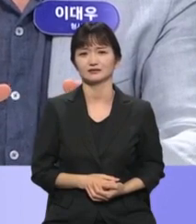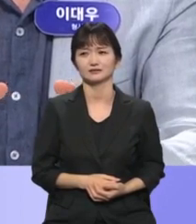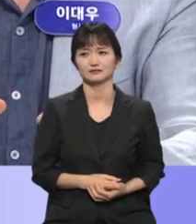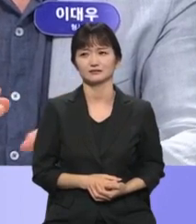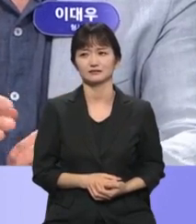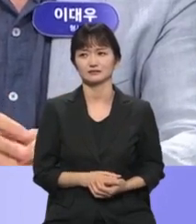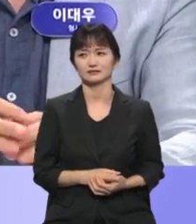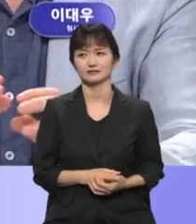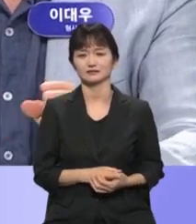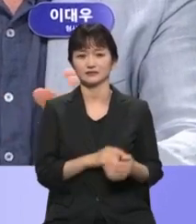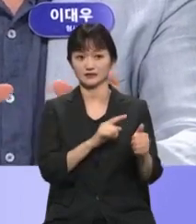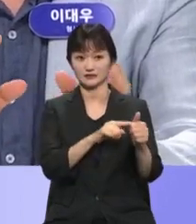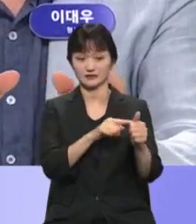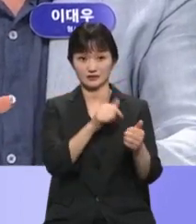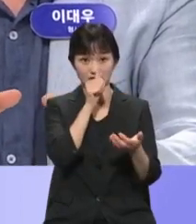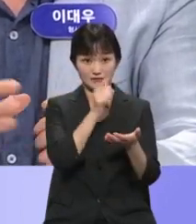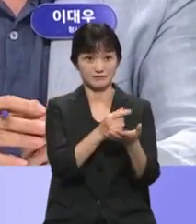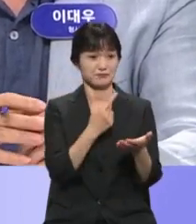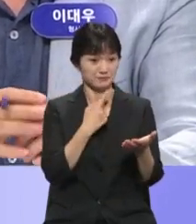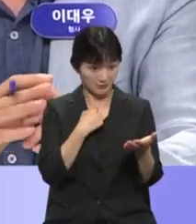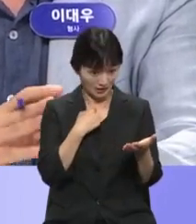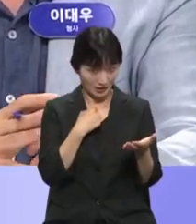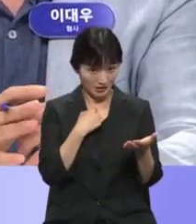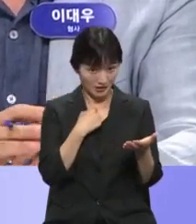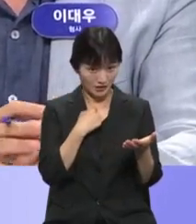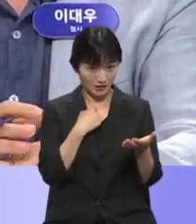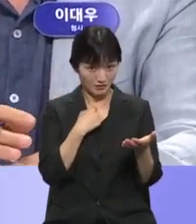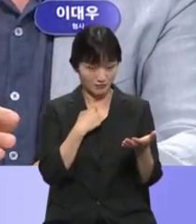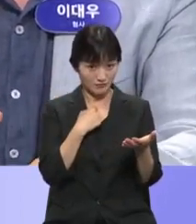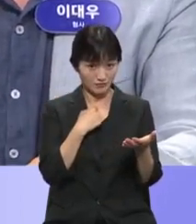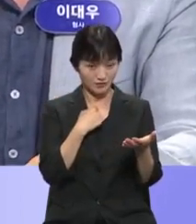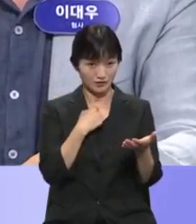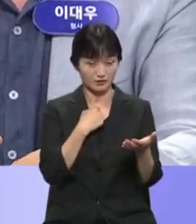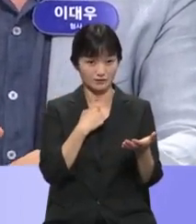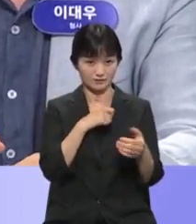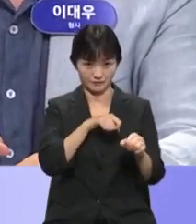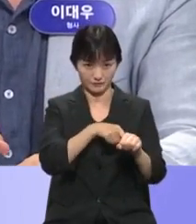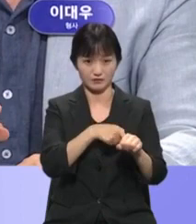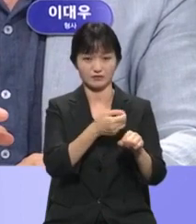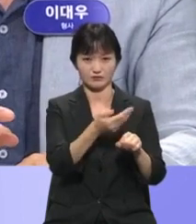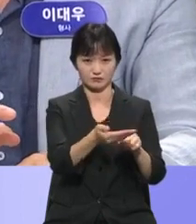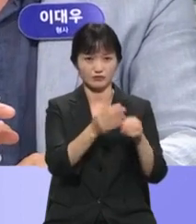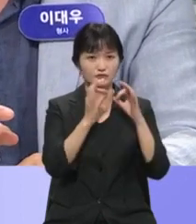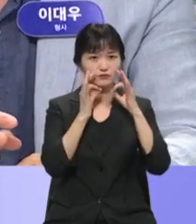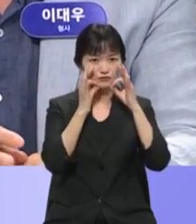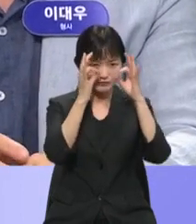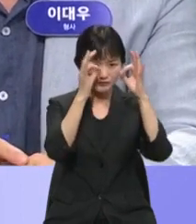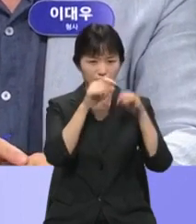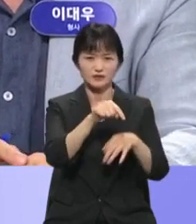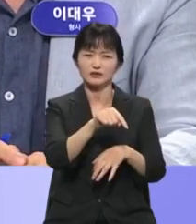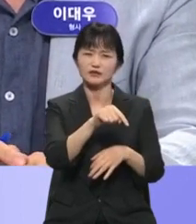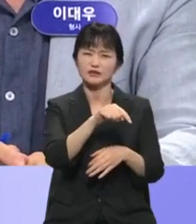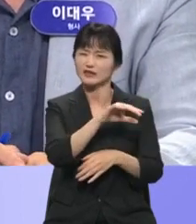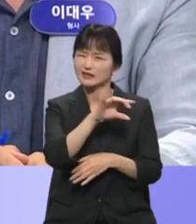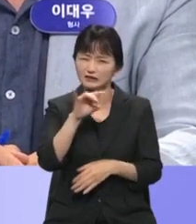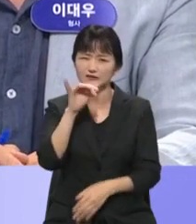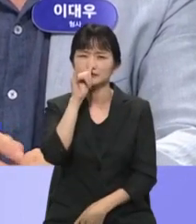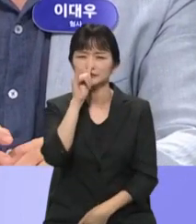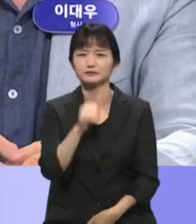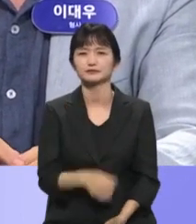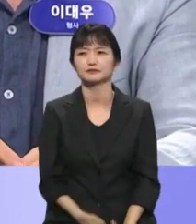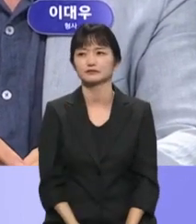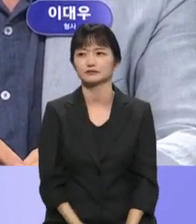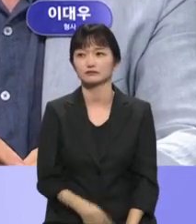그 사람이 제 지은 만큼의 죄값을 하려고 노력을 하고 있고요 이런 경우가 간혹 있습니다 사실